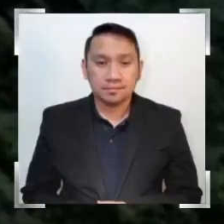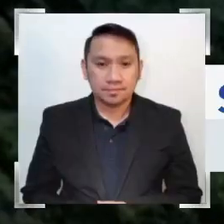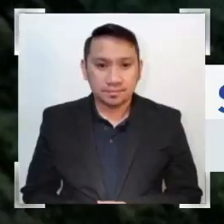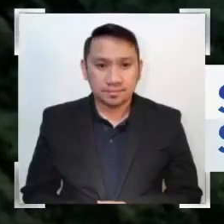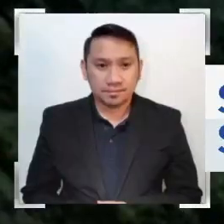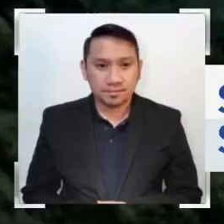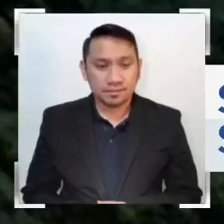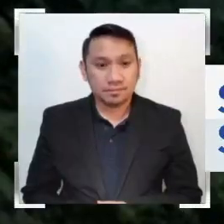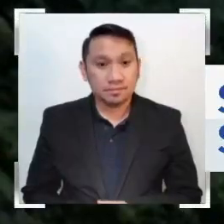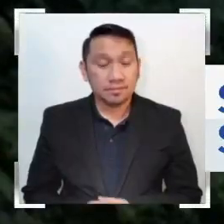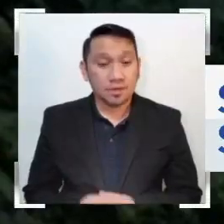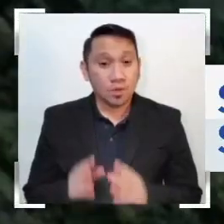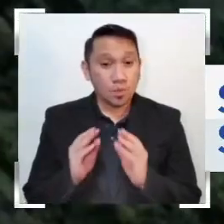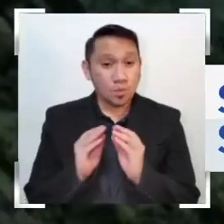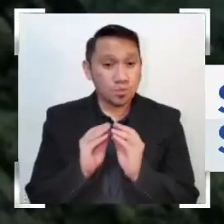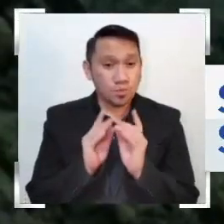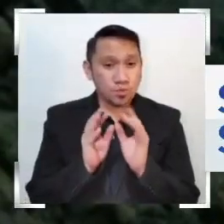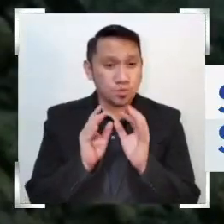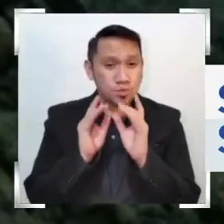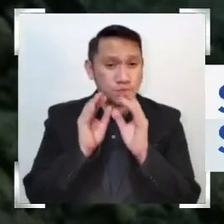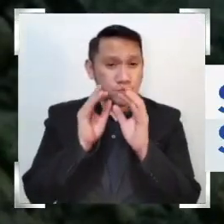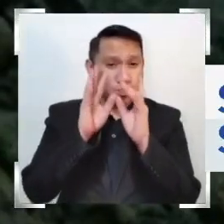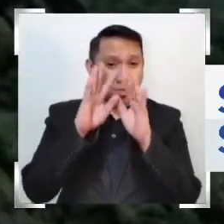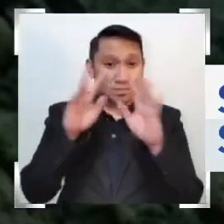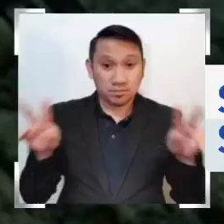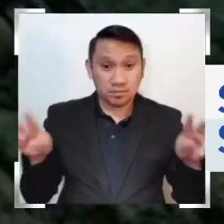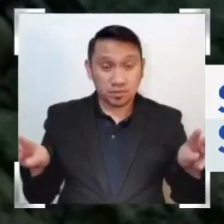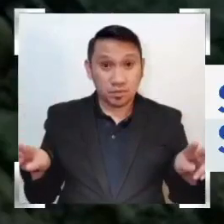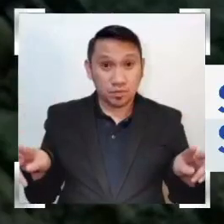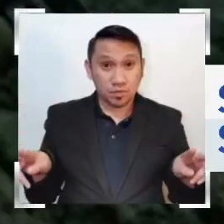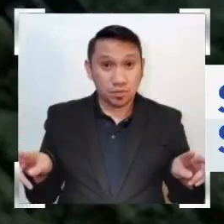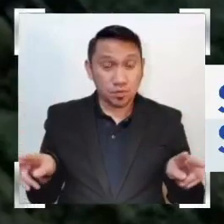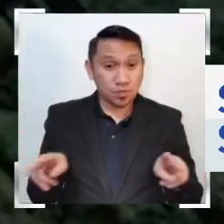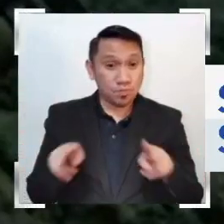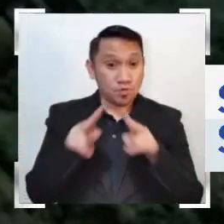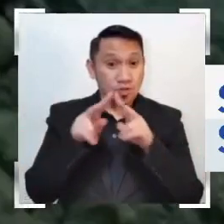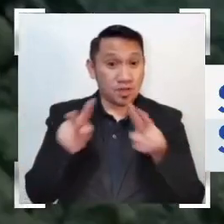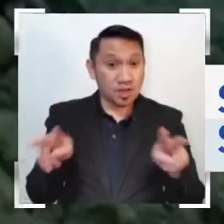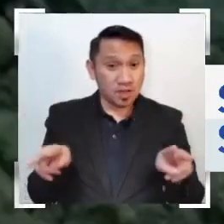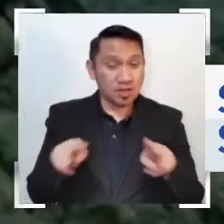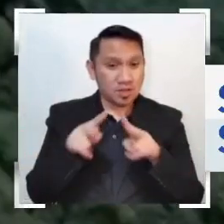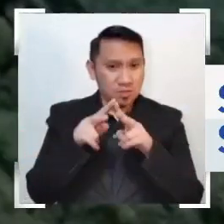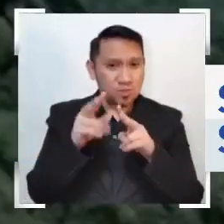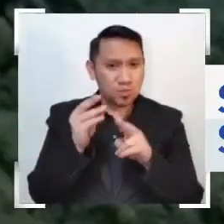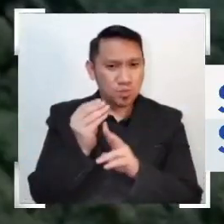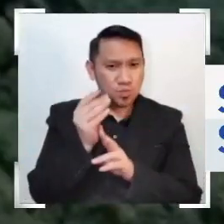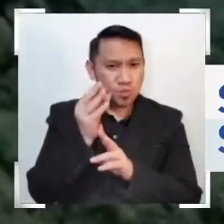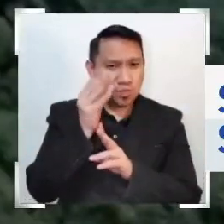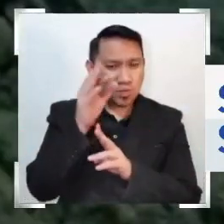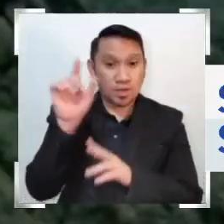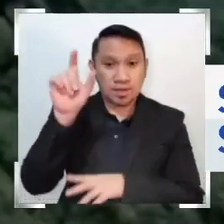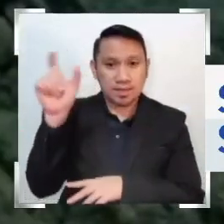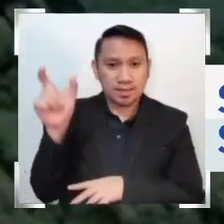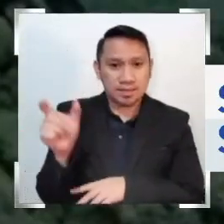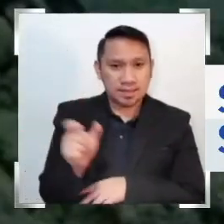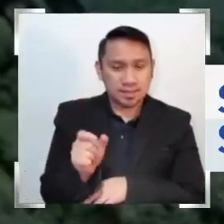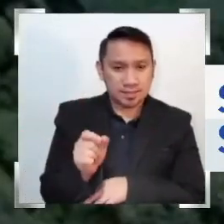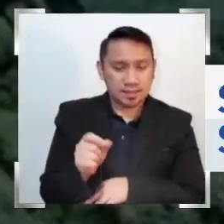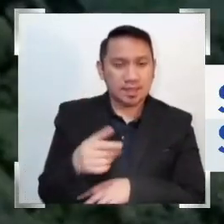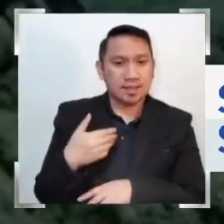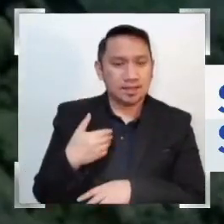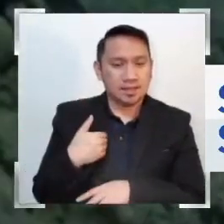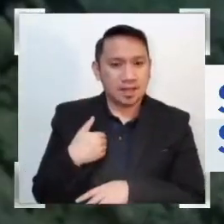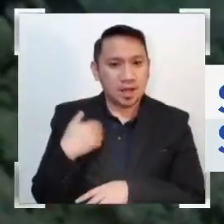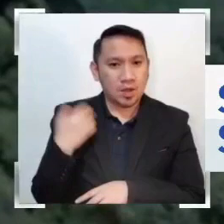Yan ang pagbuka ng uso kasunod ng pagsabog ng Stromboli volcano sa Italy. Tinaas ang alert level orange sa lugar para